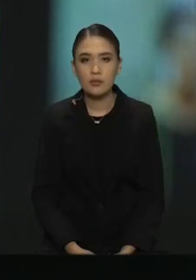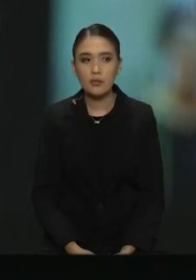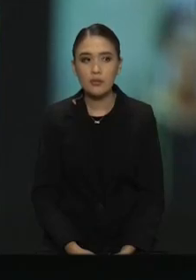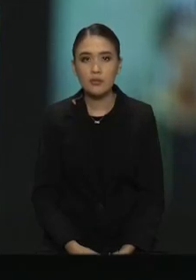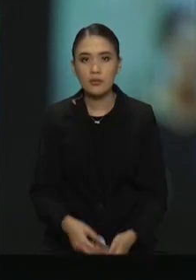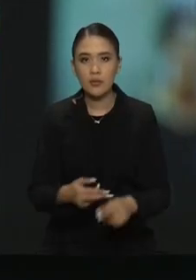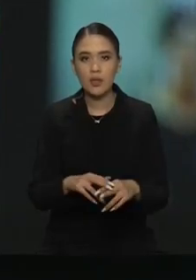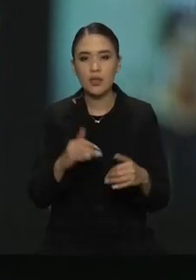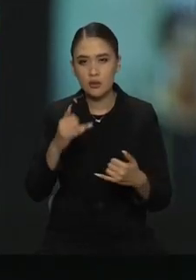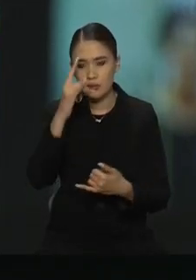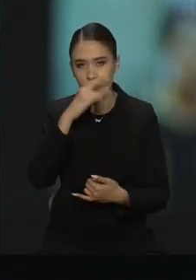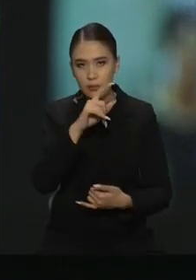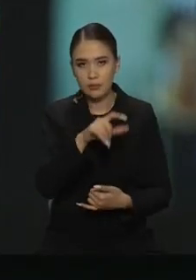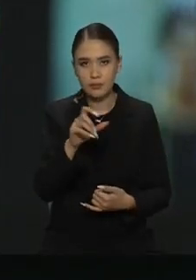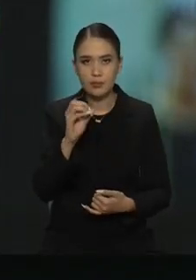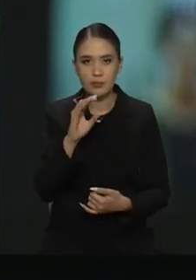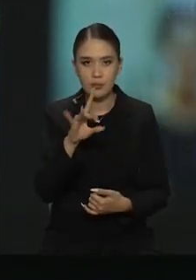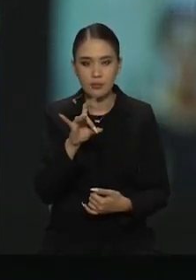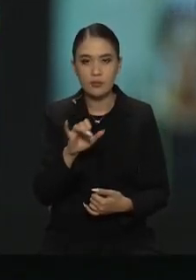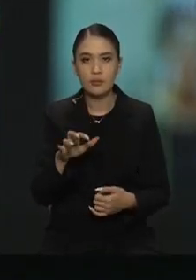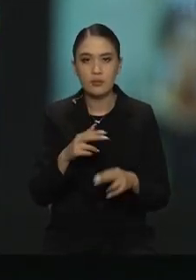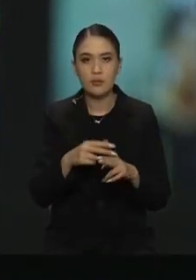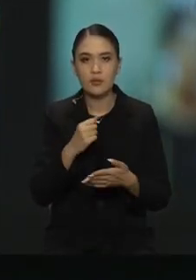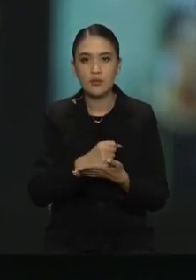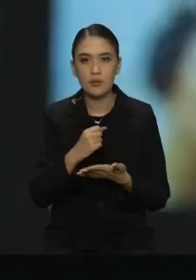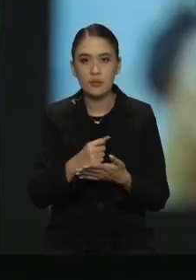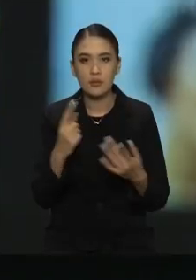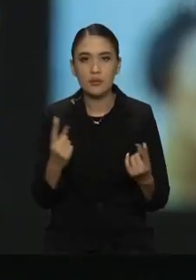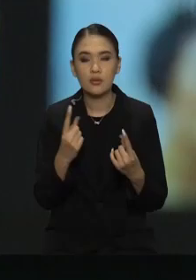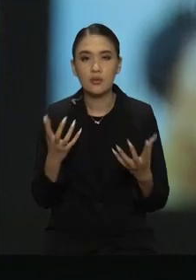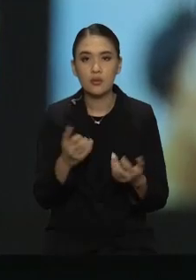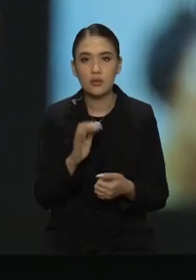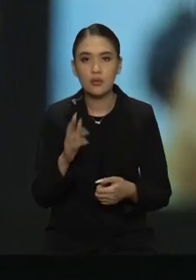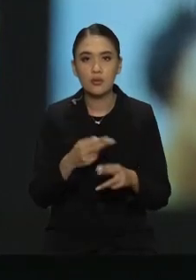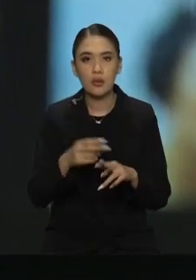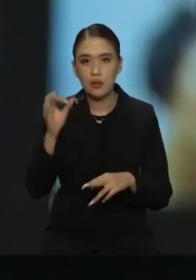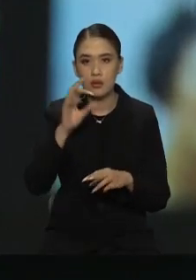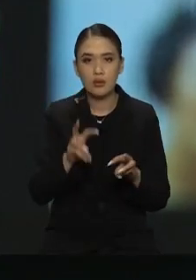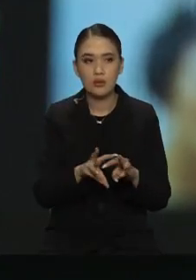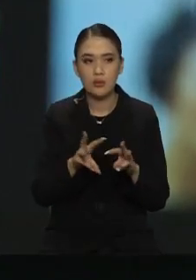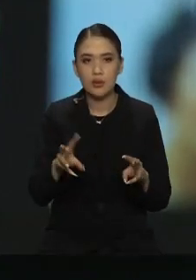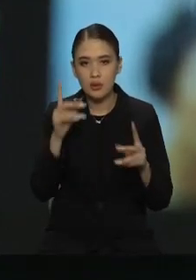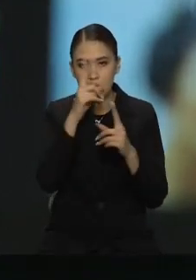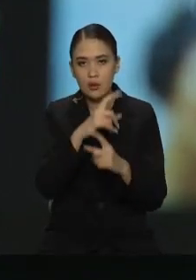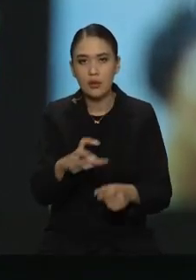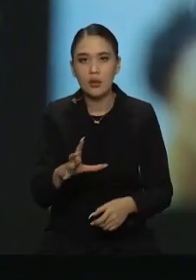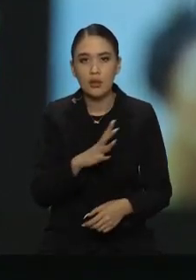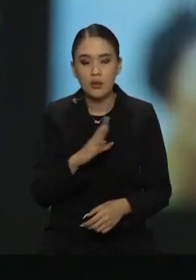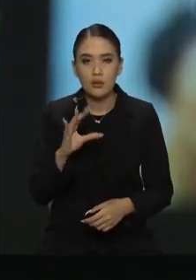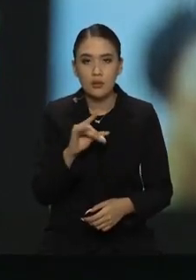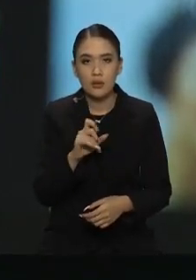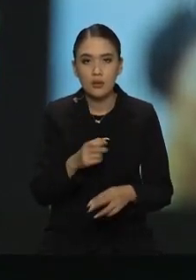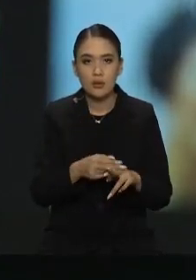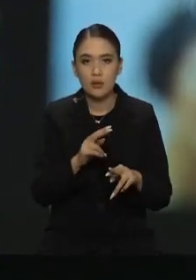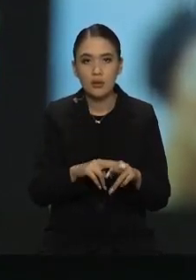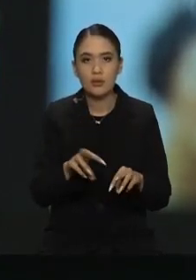Енді қазақстандықтар үшін Еуроодақ елдеріне виза алу жеңілдейді. Бұл туралы Сыртқы істер министрлігі хабарлады. Виза мәселесі